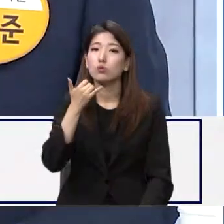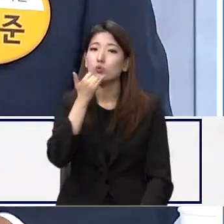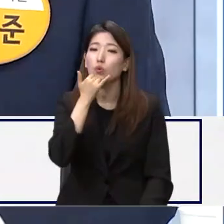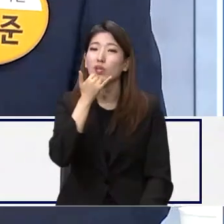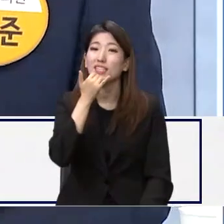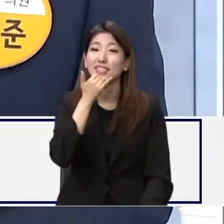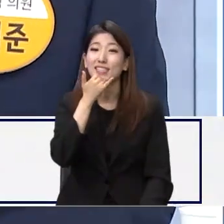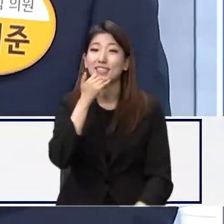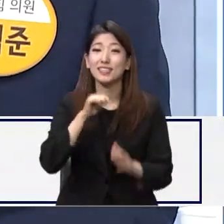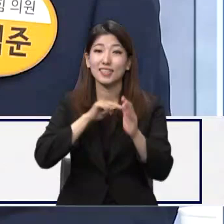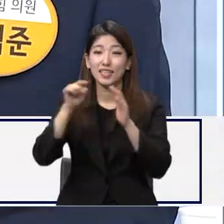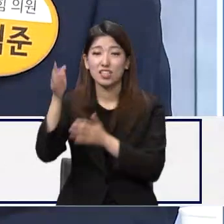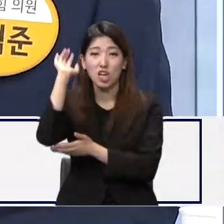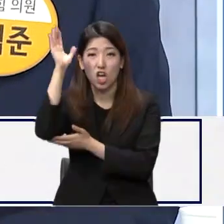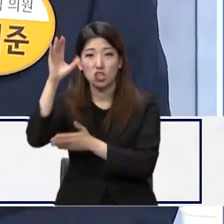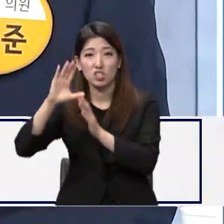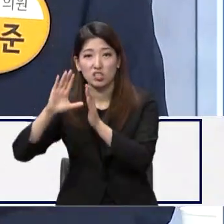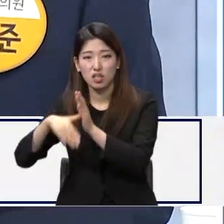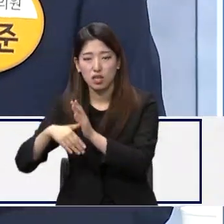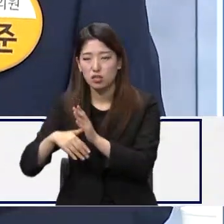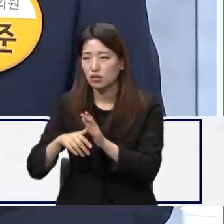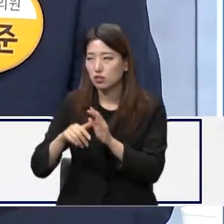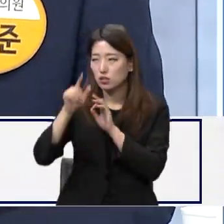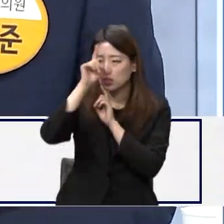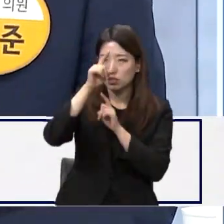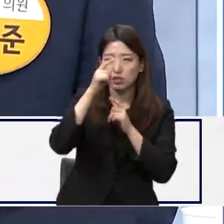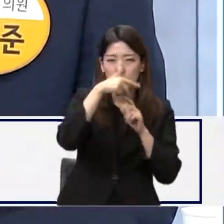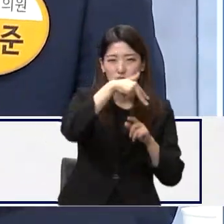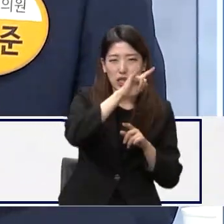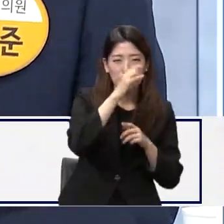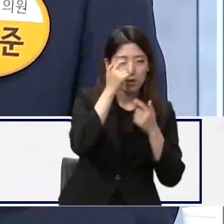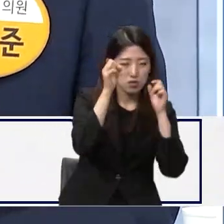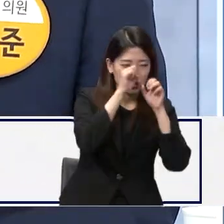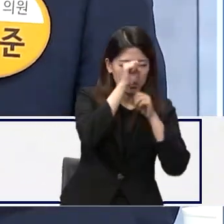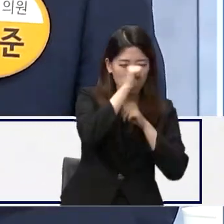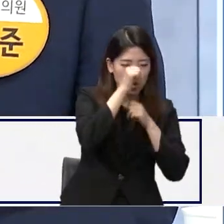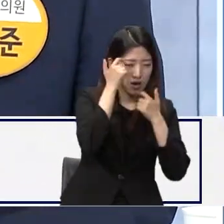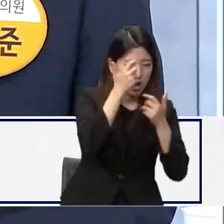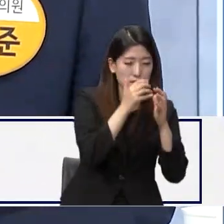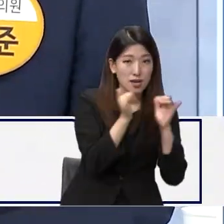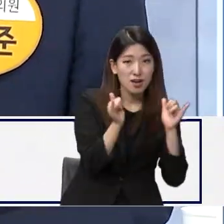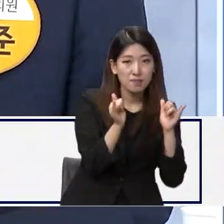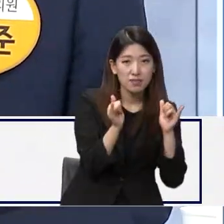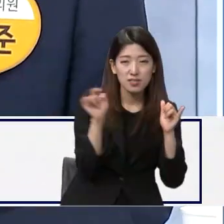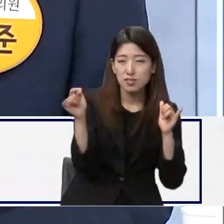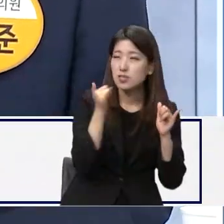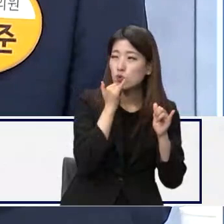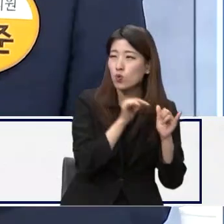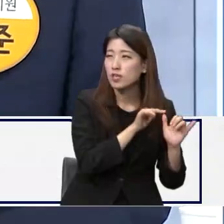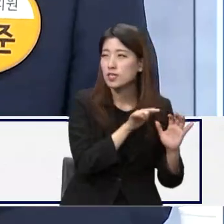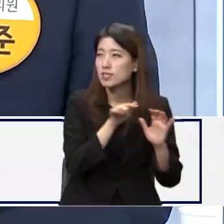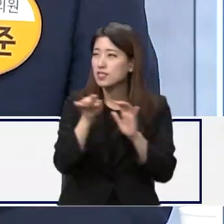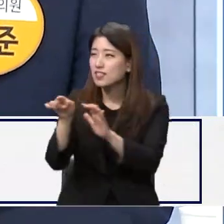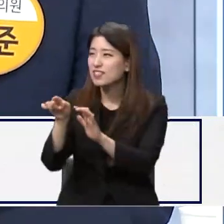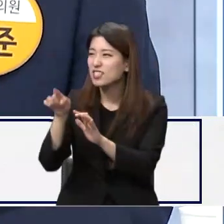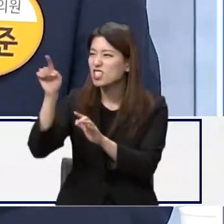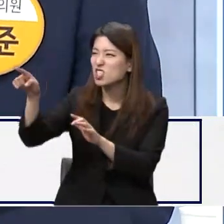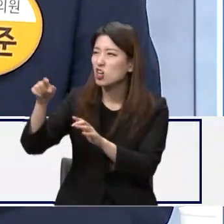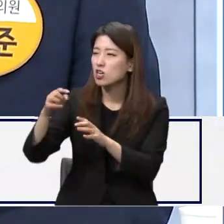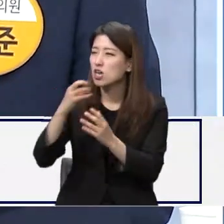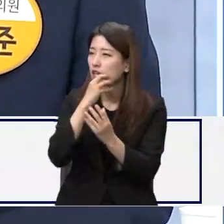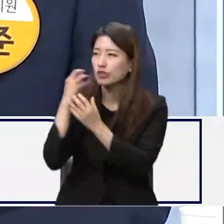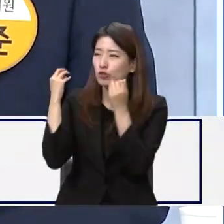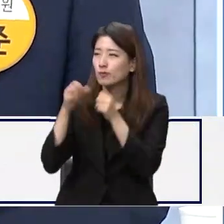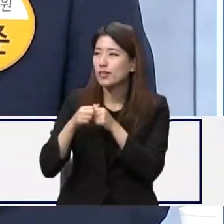지지층이 와서 수박 깨는 막 현수막을 걸고 막 직접 하기도 하고 막 그러긴 했었거든요 그래서 공항에서도 혹시 그런 모습이 있는 거 아닐까